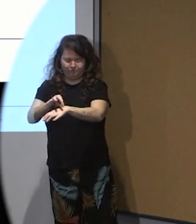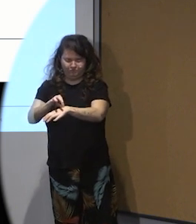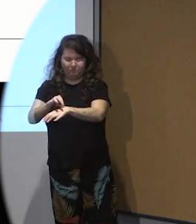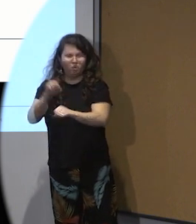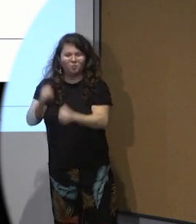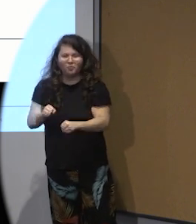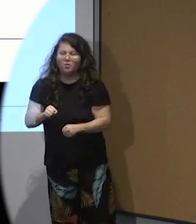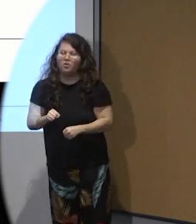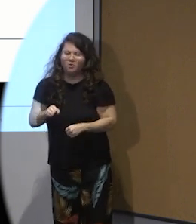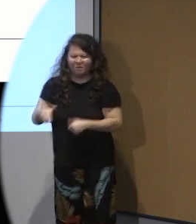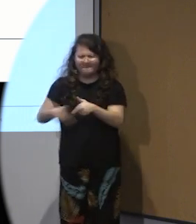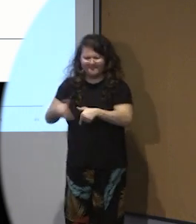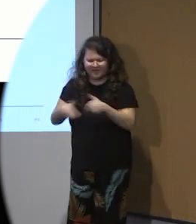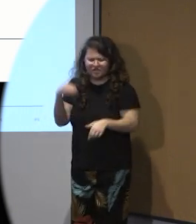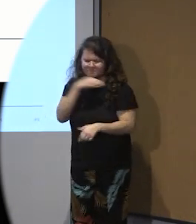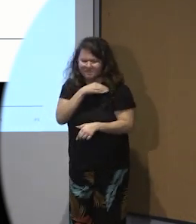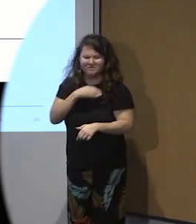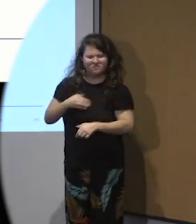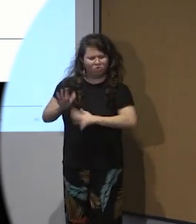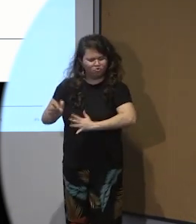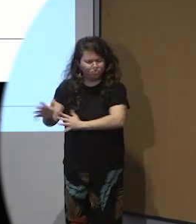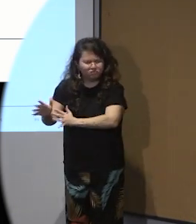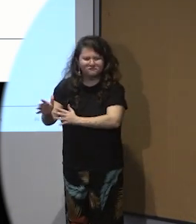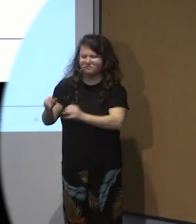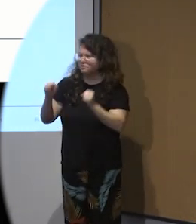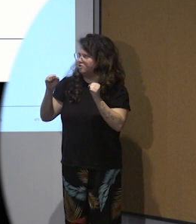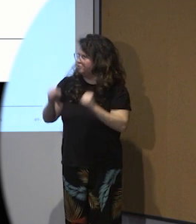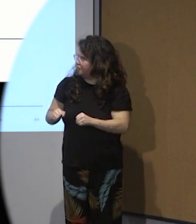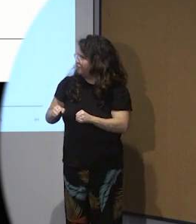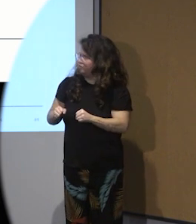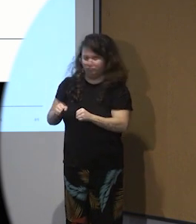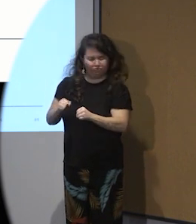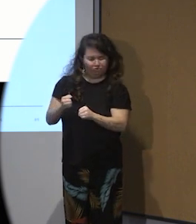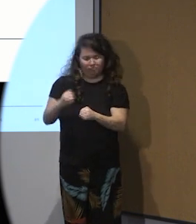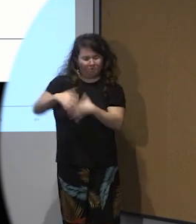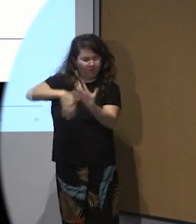la marche rapide, ça peut être de la course, ça peut être dans l'idéal un petit mix de tout ça.